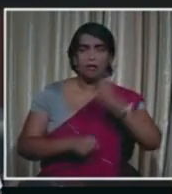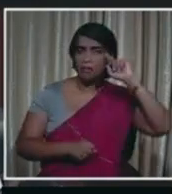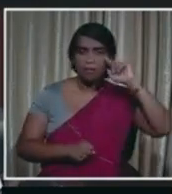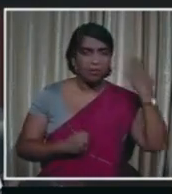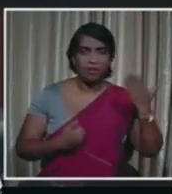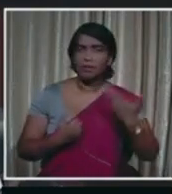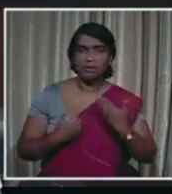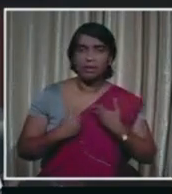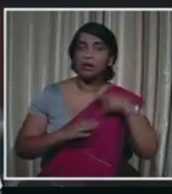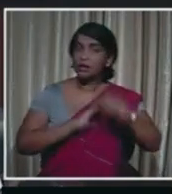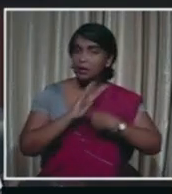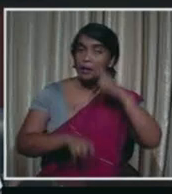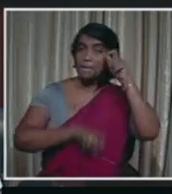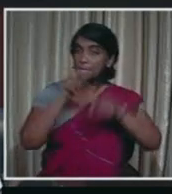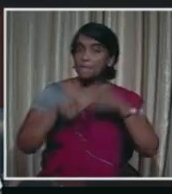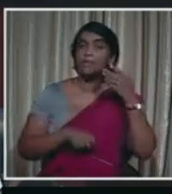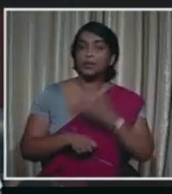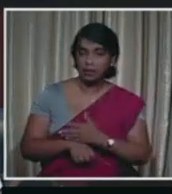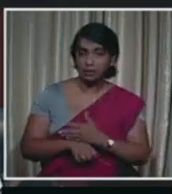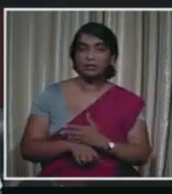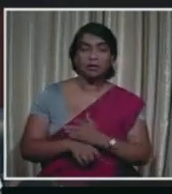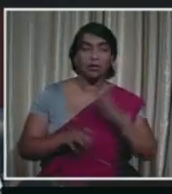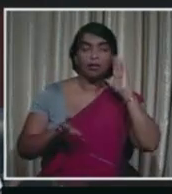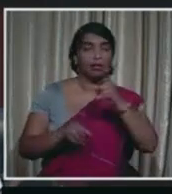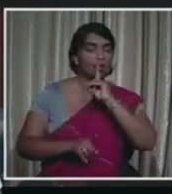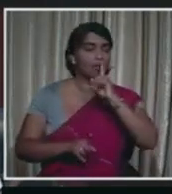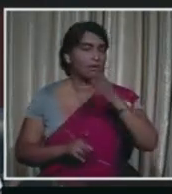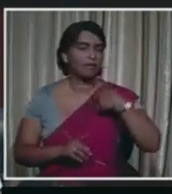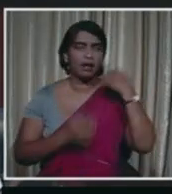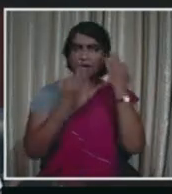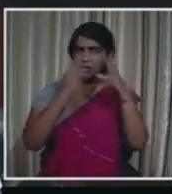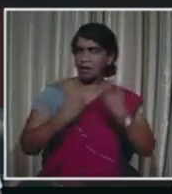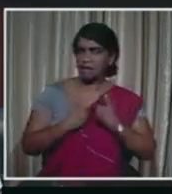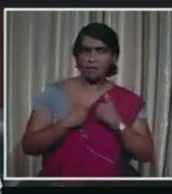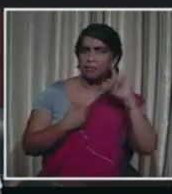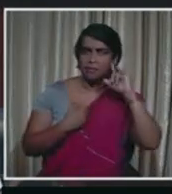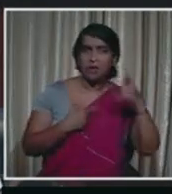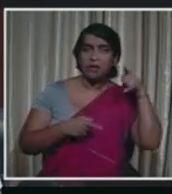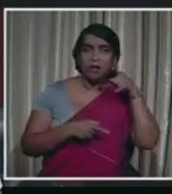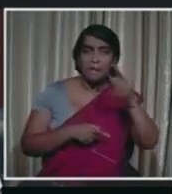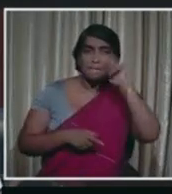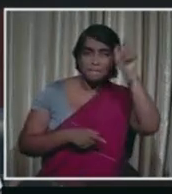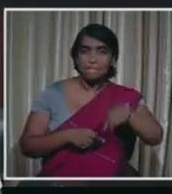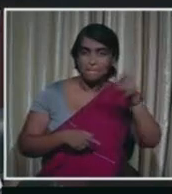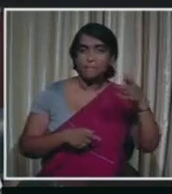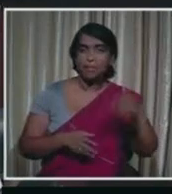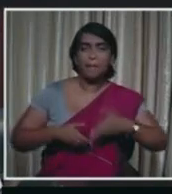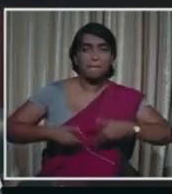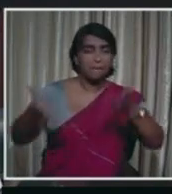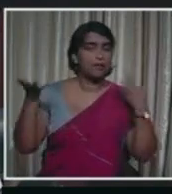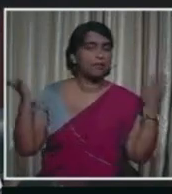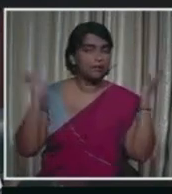නැද්ද මේ රටේ ජනතාවට ප්‍රකාශනේ නිදහස තියෙනවායි කියලා මේ මිනිස්සු පාරට